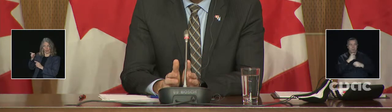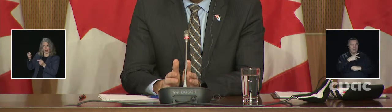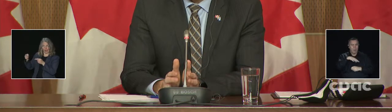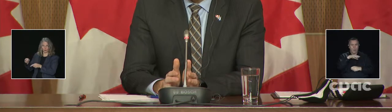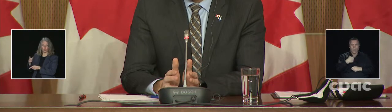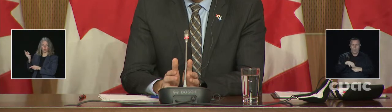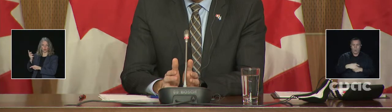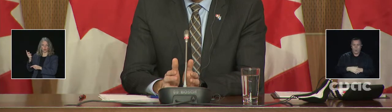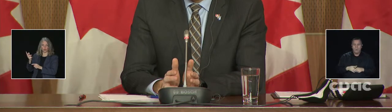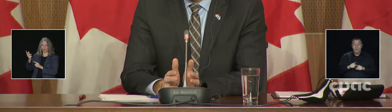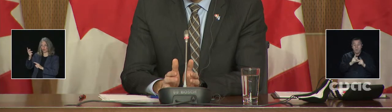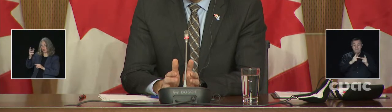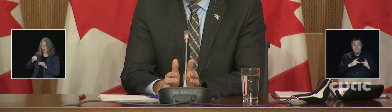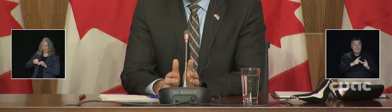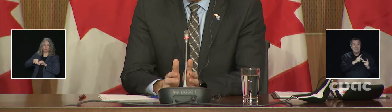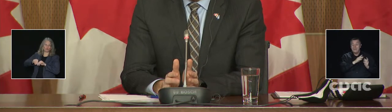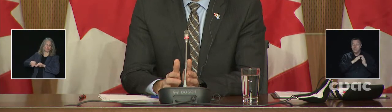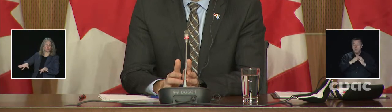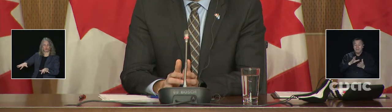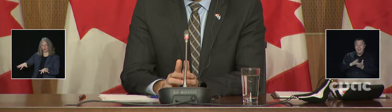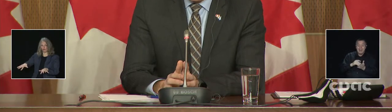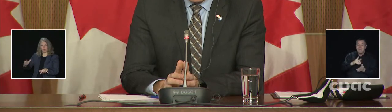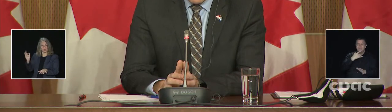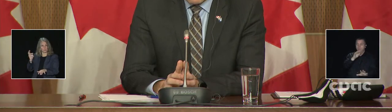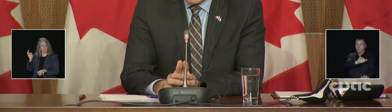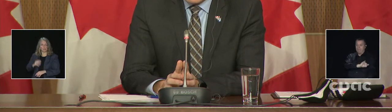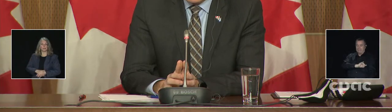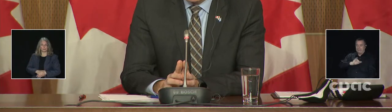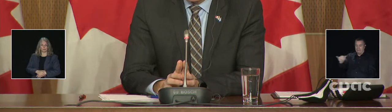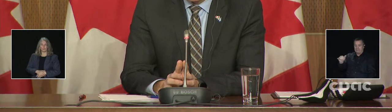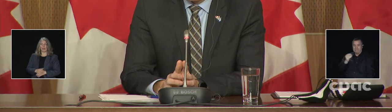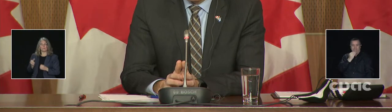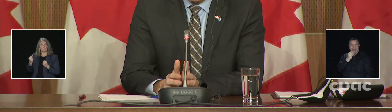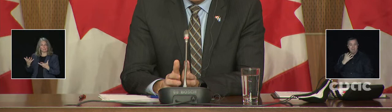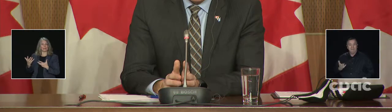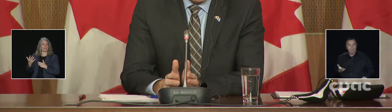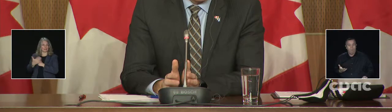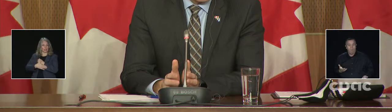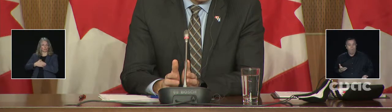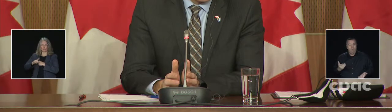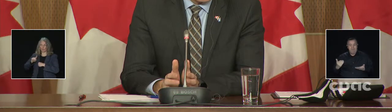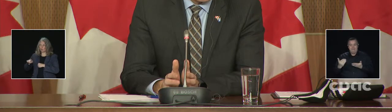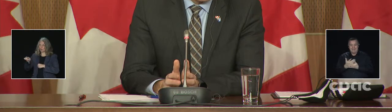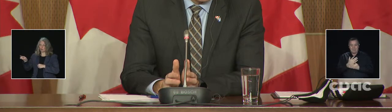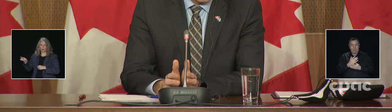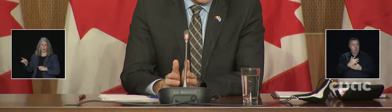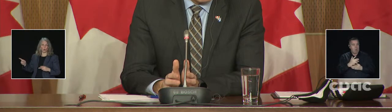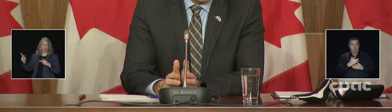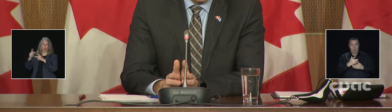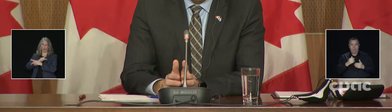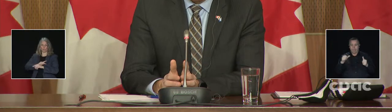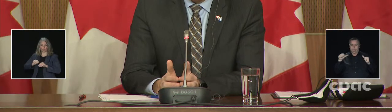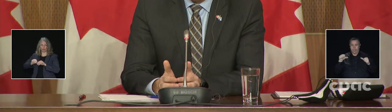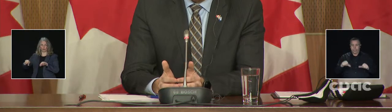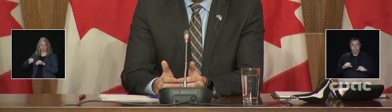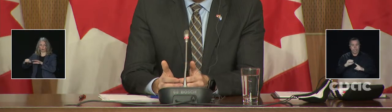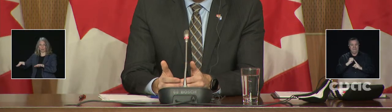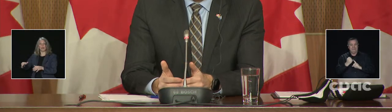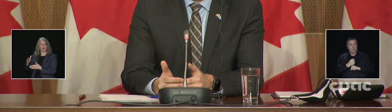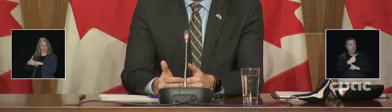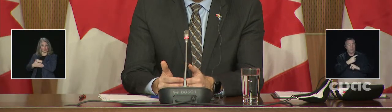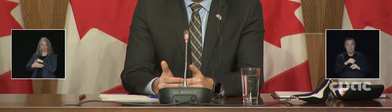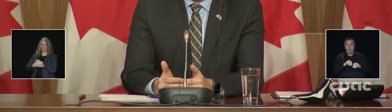qui sont en train de demander aux élèves de rester à la maison parce que la situation se détériore trop